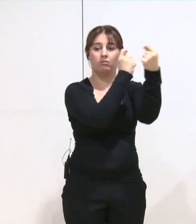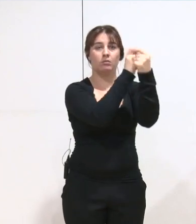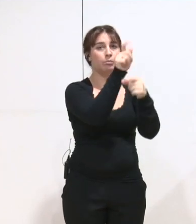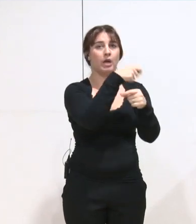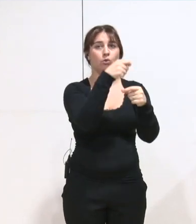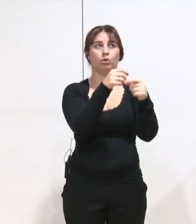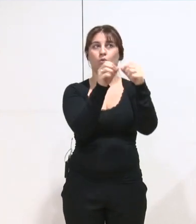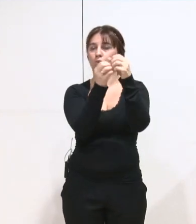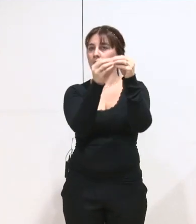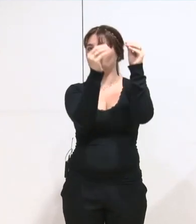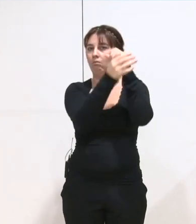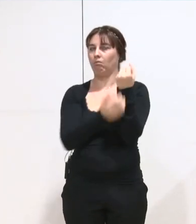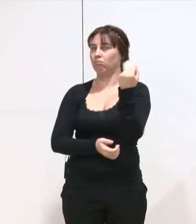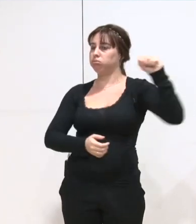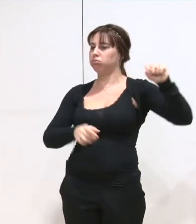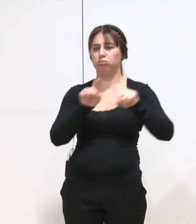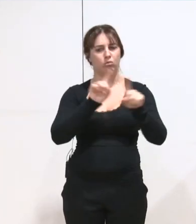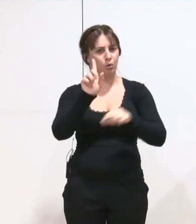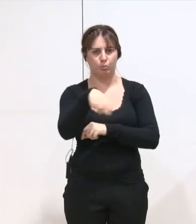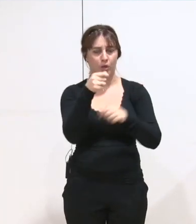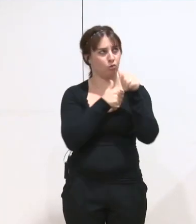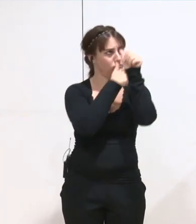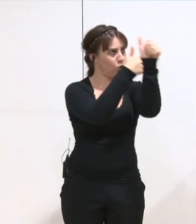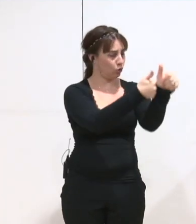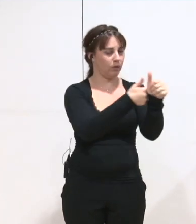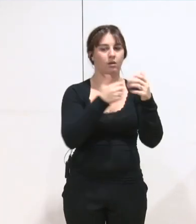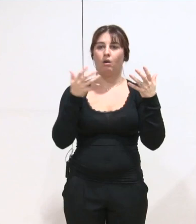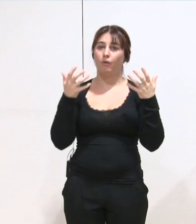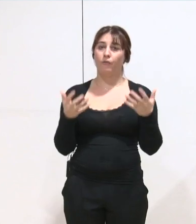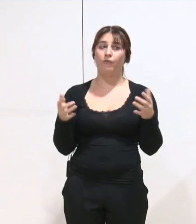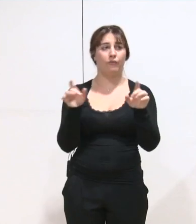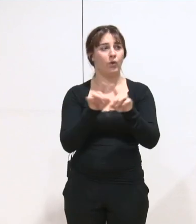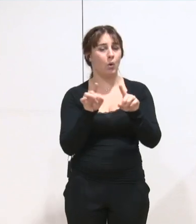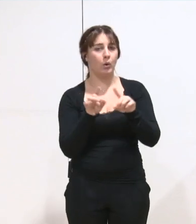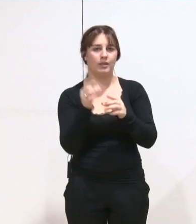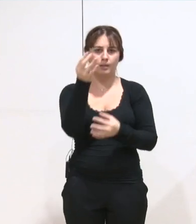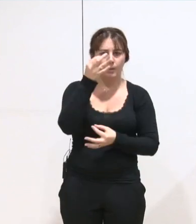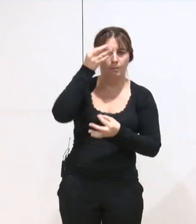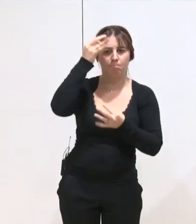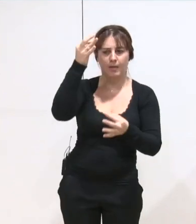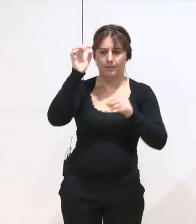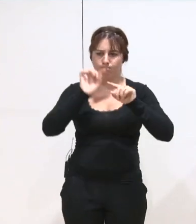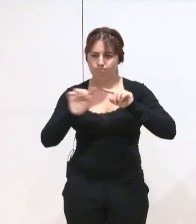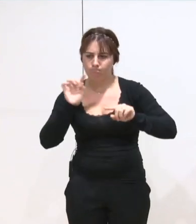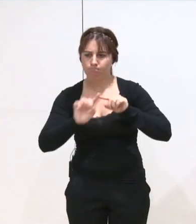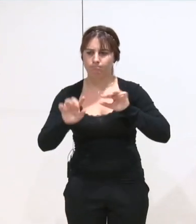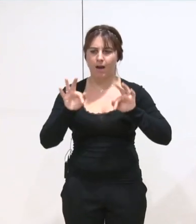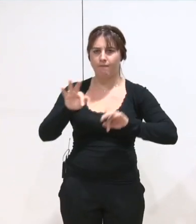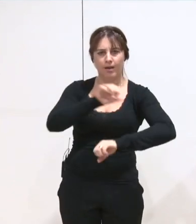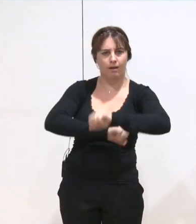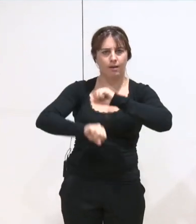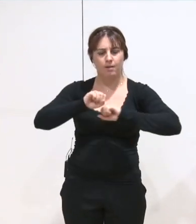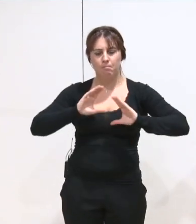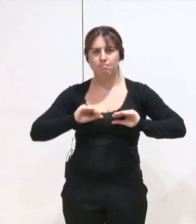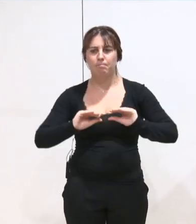s'émanciper, naturellement, mais a voulu aussi, en étant assez précis sur les aspects pratiques